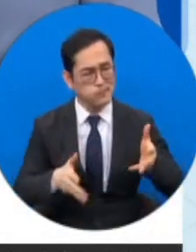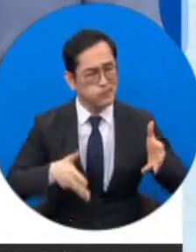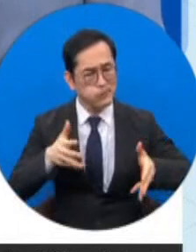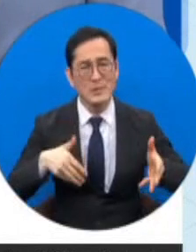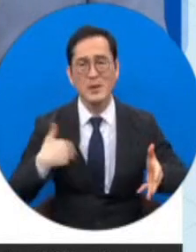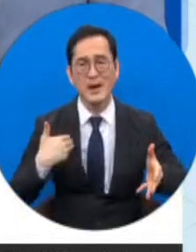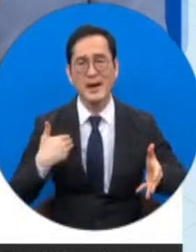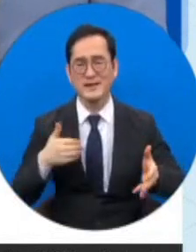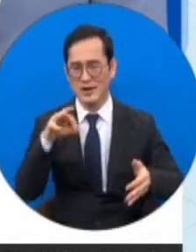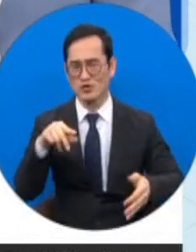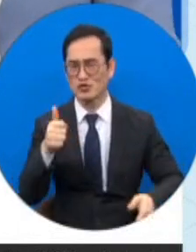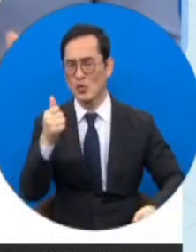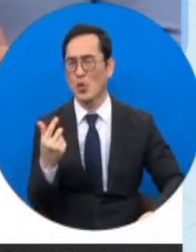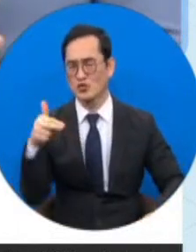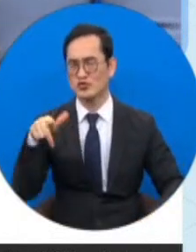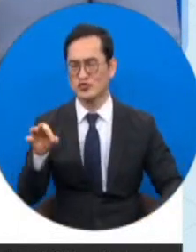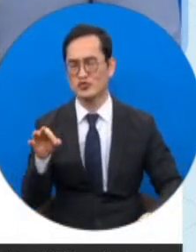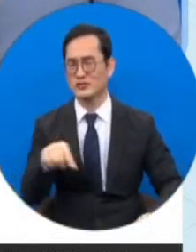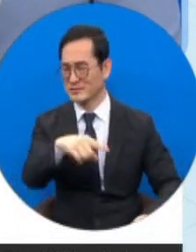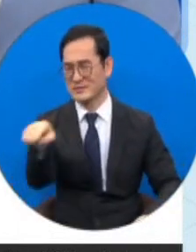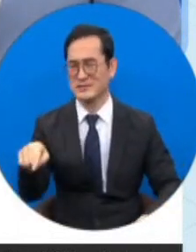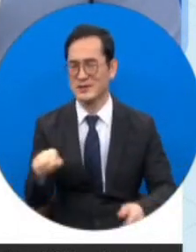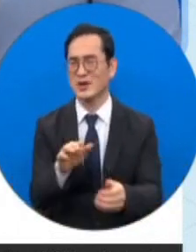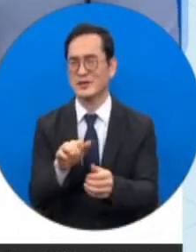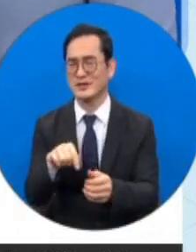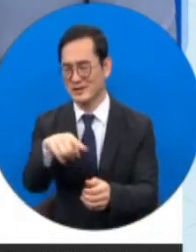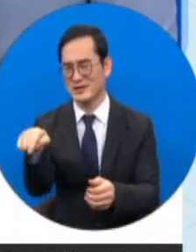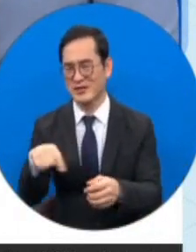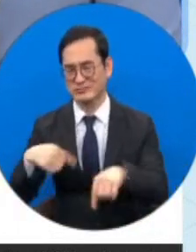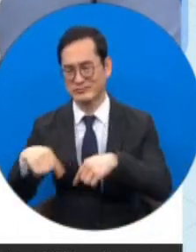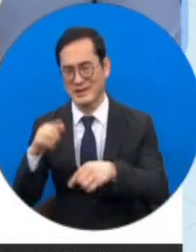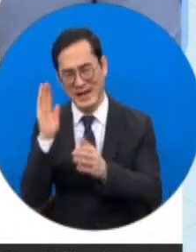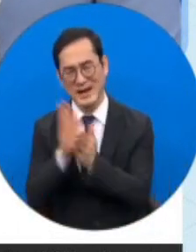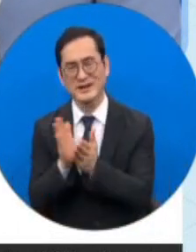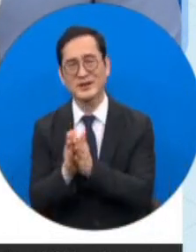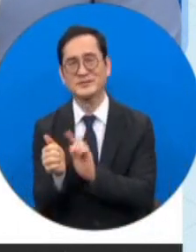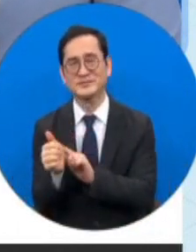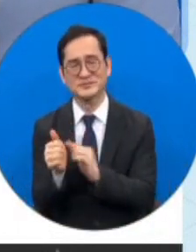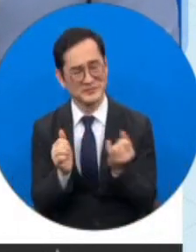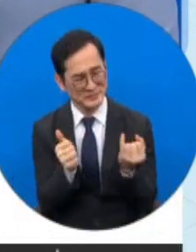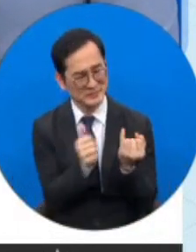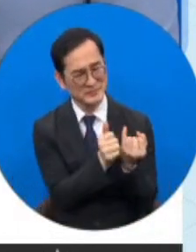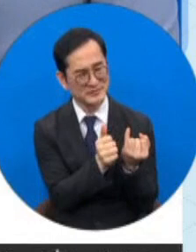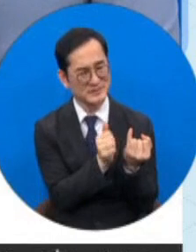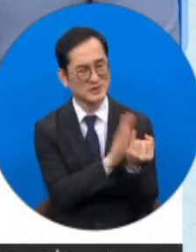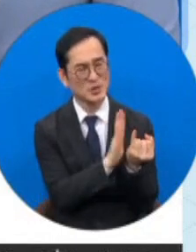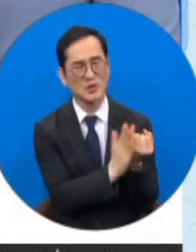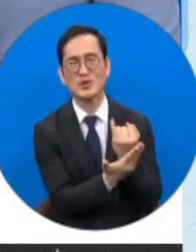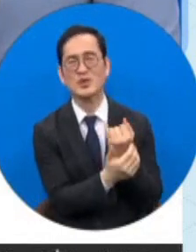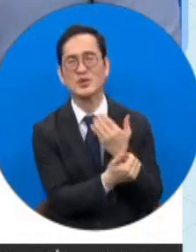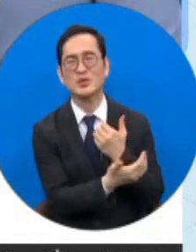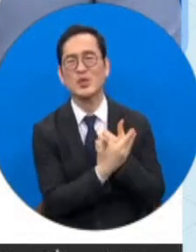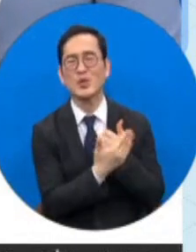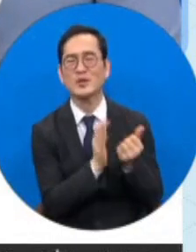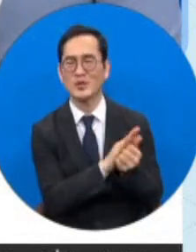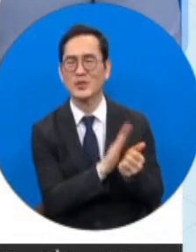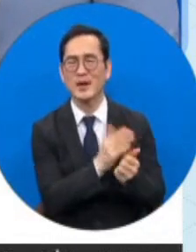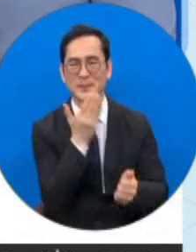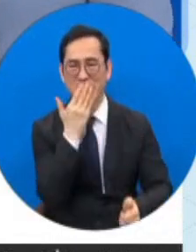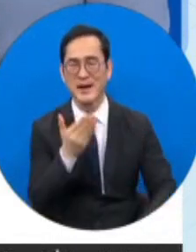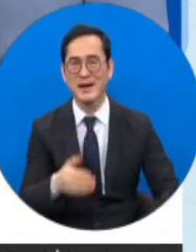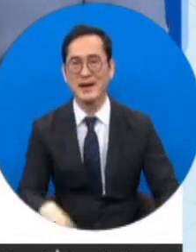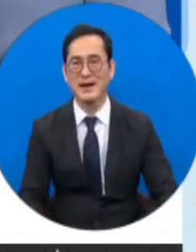비대위원 이같이 하기 때문에요 저의 새로운 변화 민주당의 어떤 쇄신의 모습에 이런 것들은 충분히 끌고 갈 수 있다고 봅니다